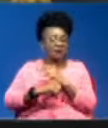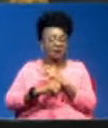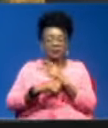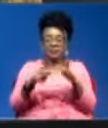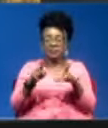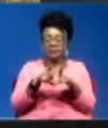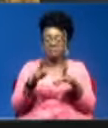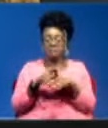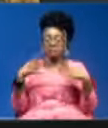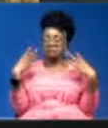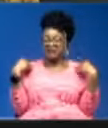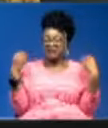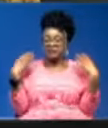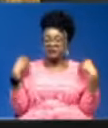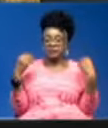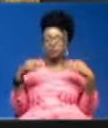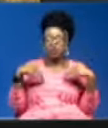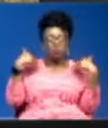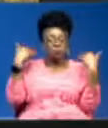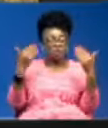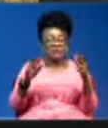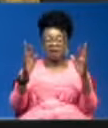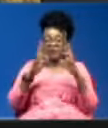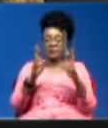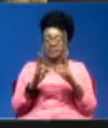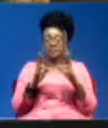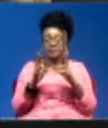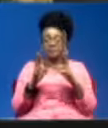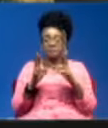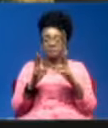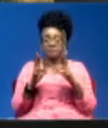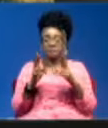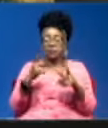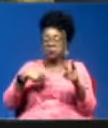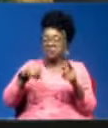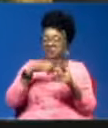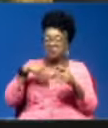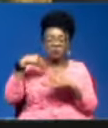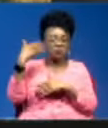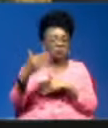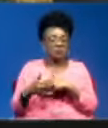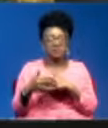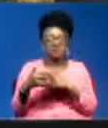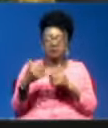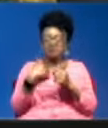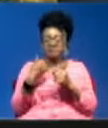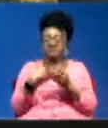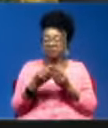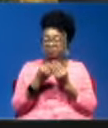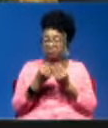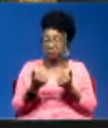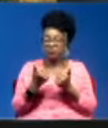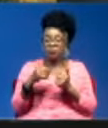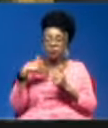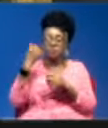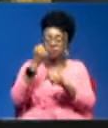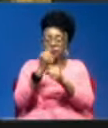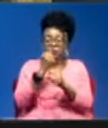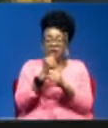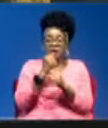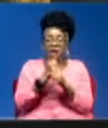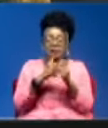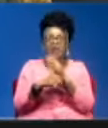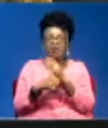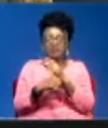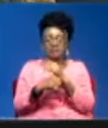mazoezi tunakuanga hatari sana. Mazoezi yetu ikuanga ya kubahatisha, sisi na makocha wetu tunafanyanga kazi ile